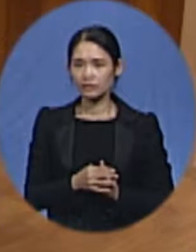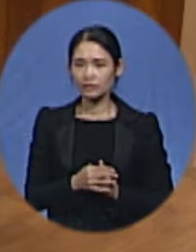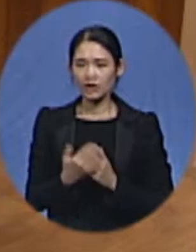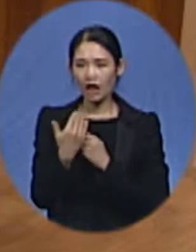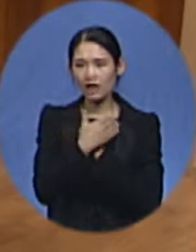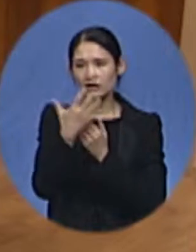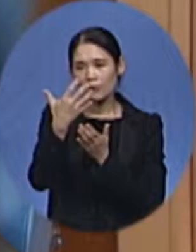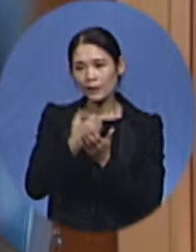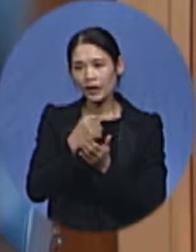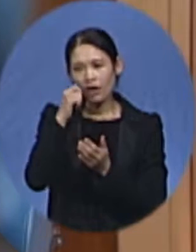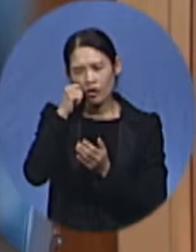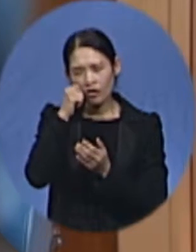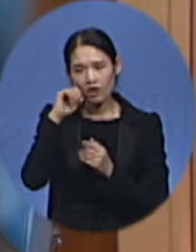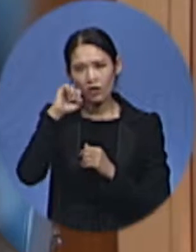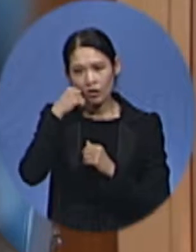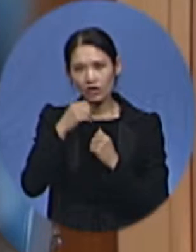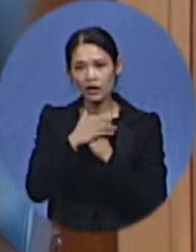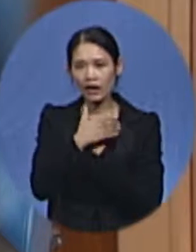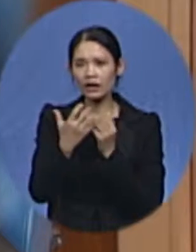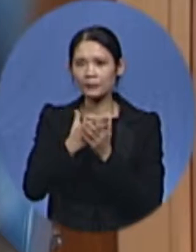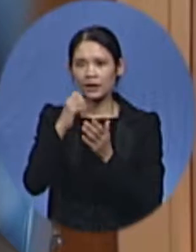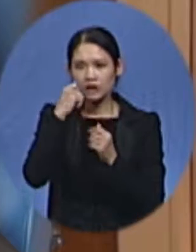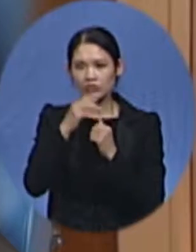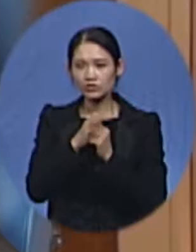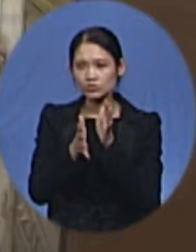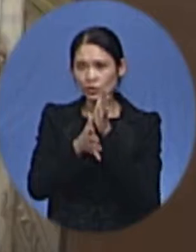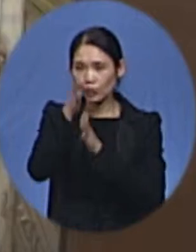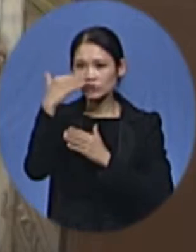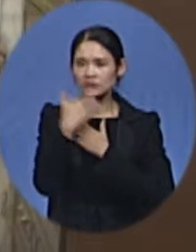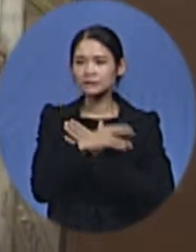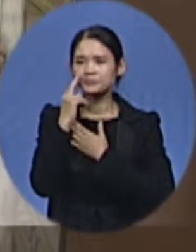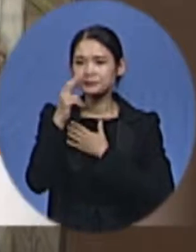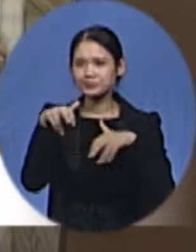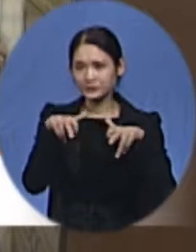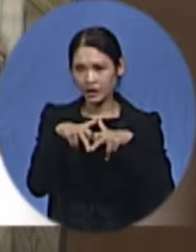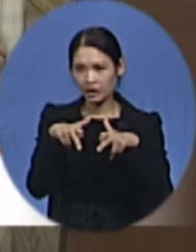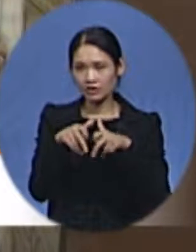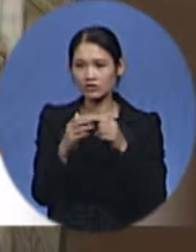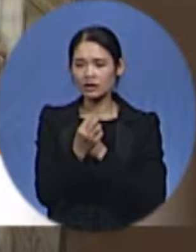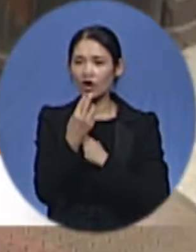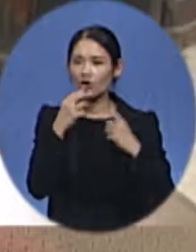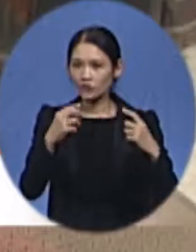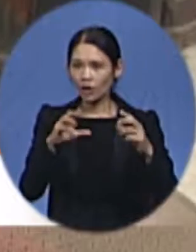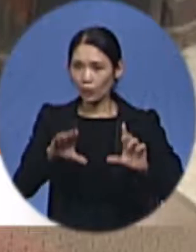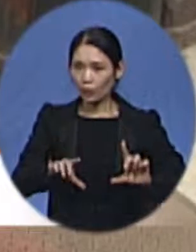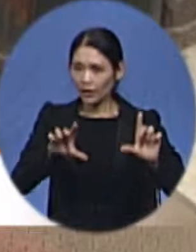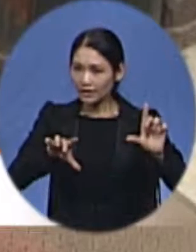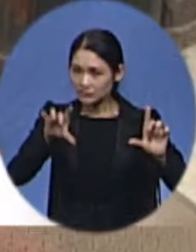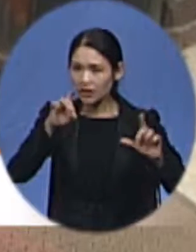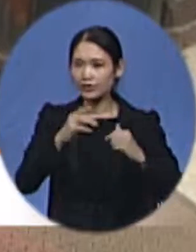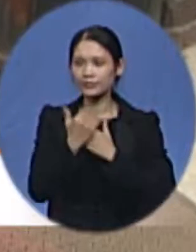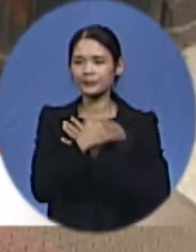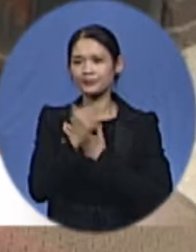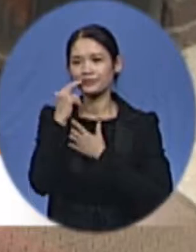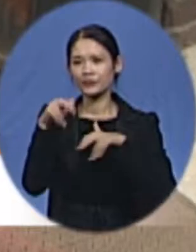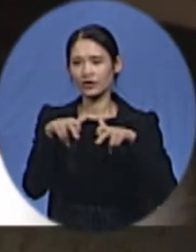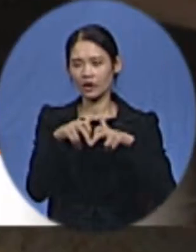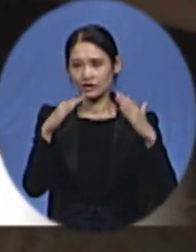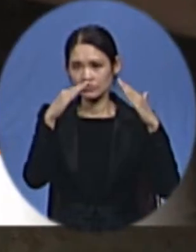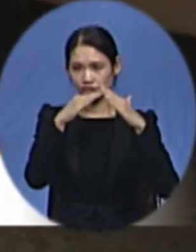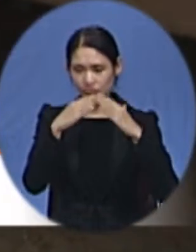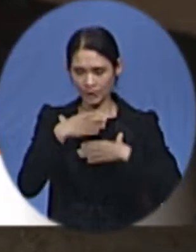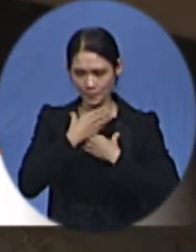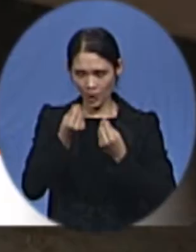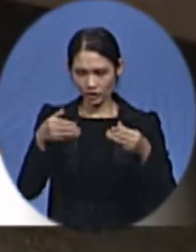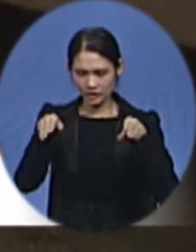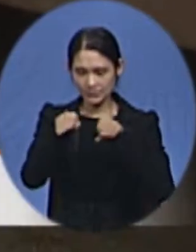혜택을 받기 어려운 주거 사각지대에 놓인 도시 중증장애인들. 경기도가 올해 처음으로 중증장애인 주택 내 편의시설